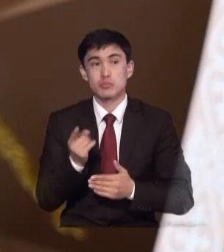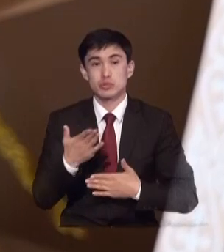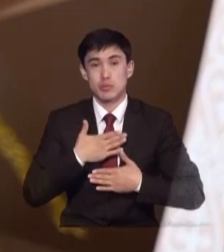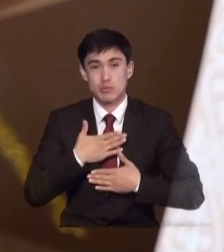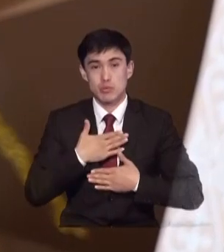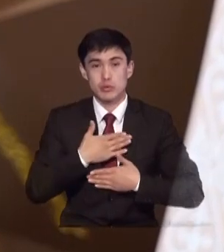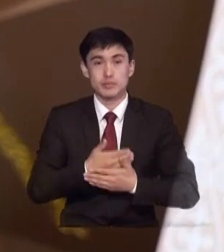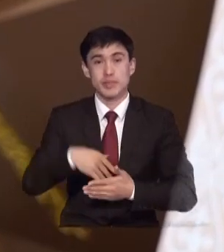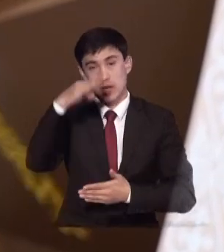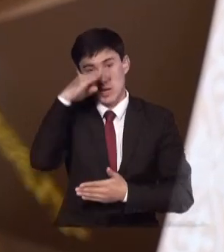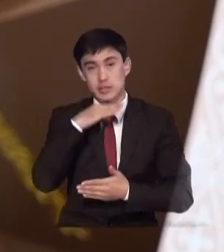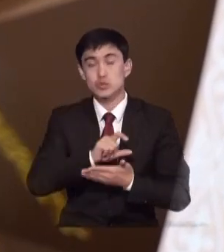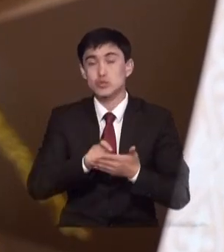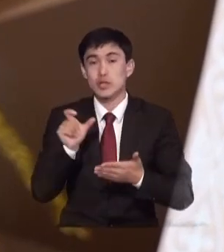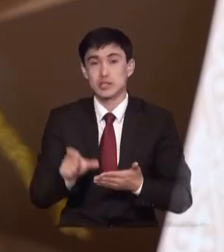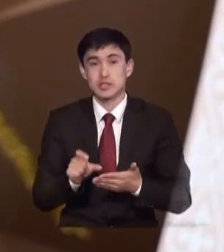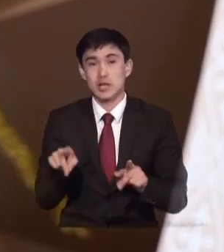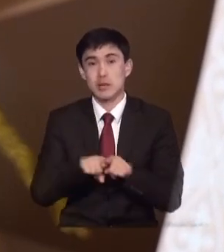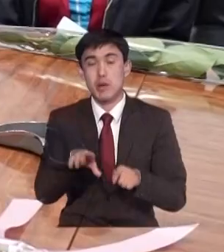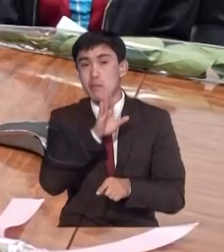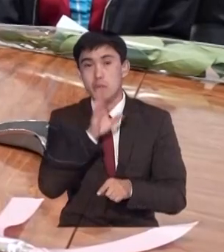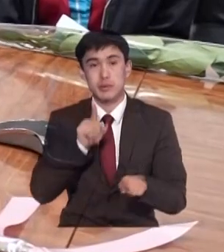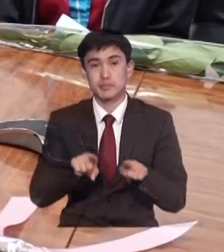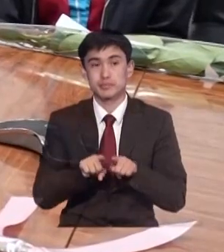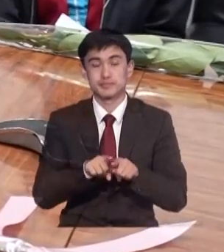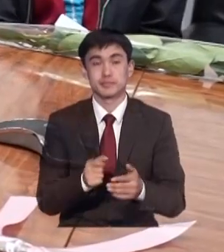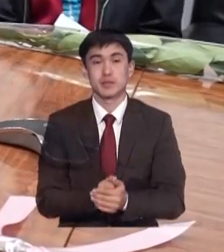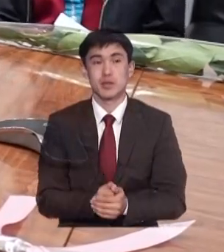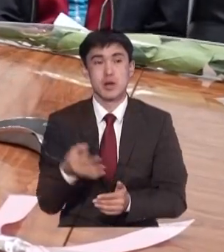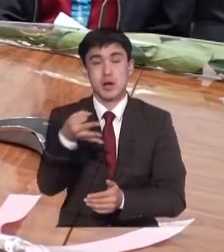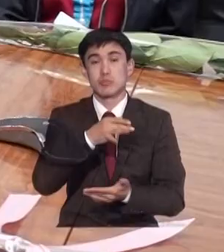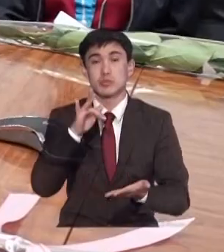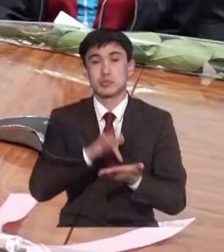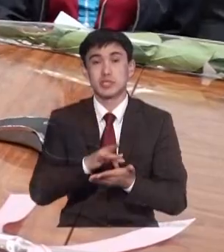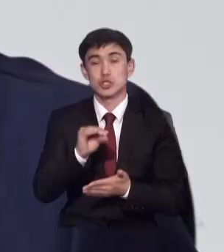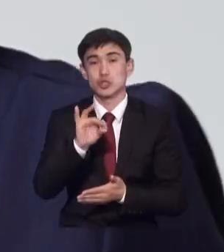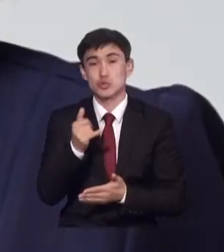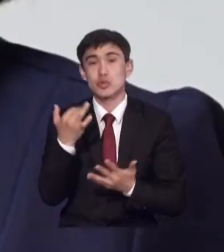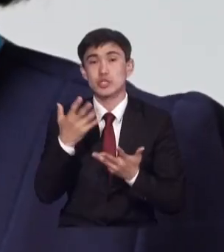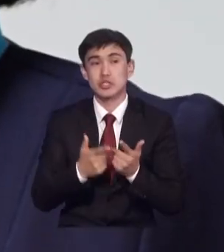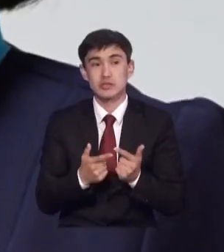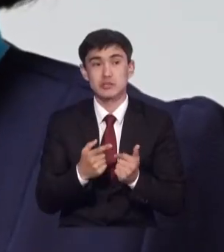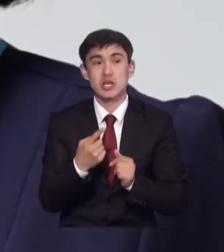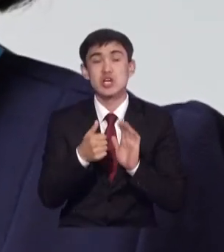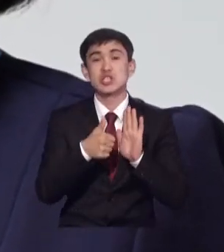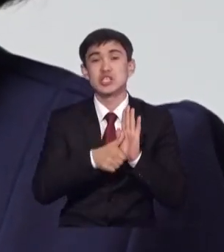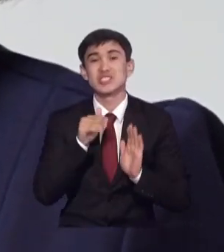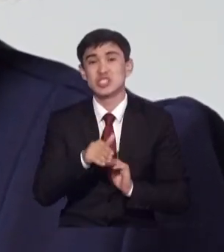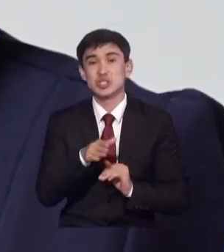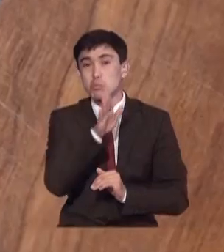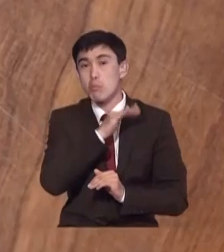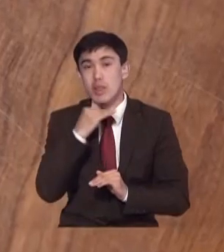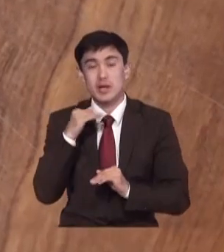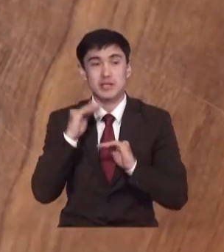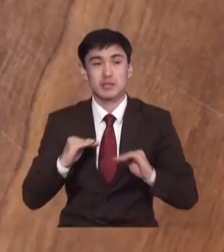мой отец журналист, как и моя мама. Напомним, в областном центре края ЖТСУ насчитывается порядка 6000